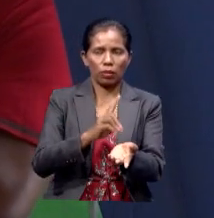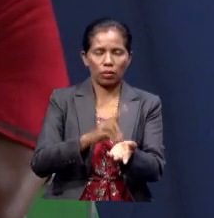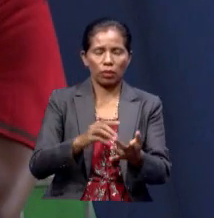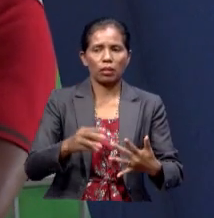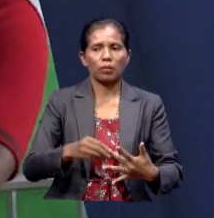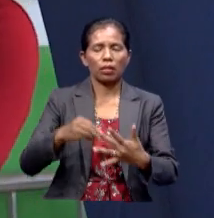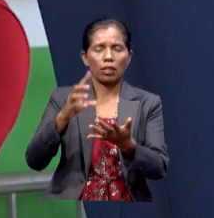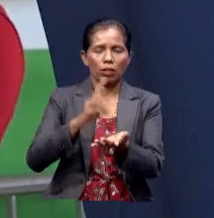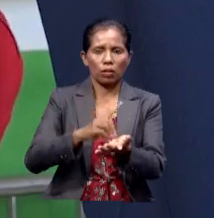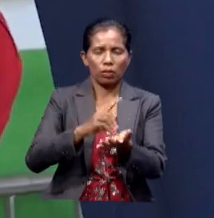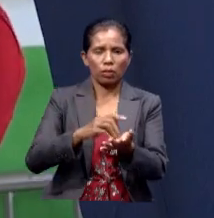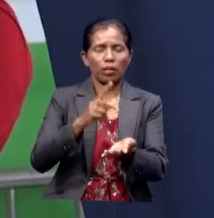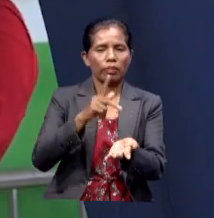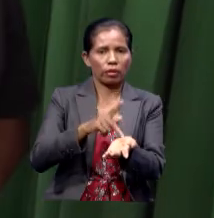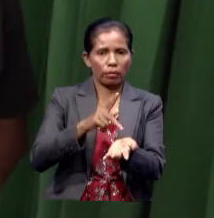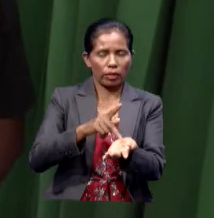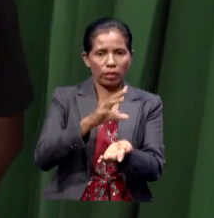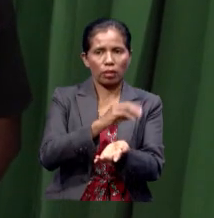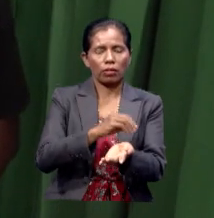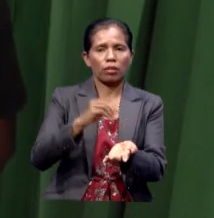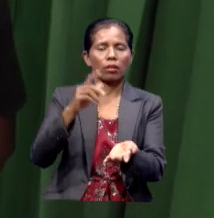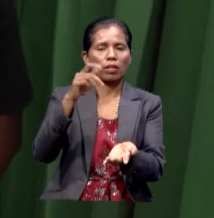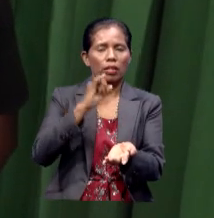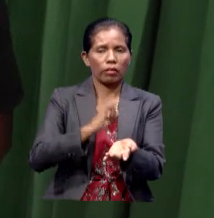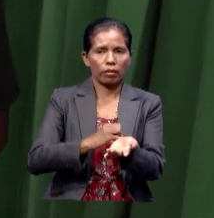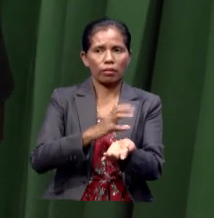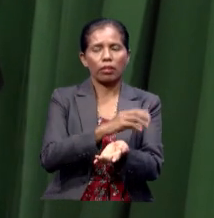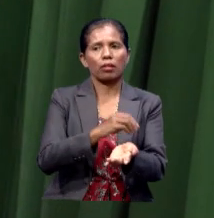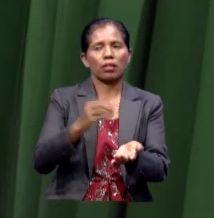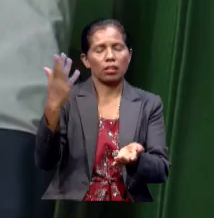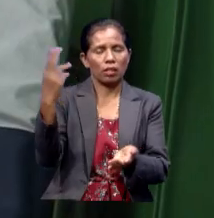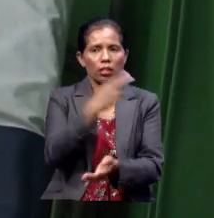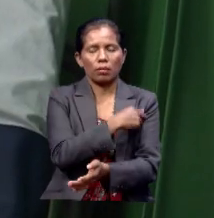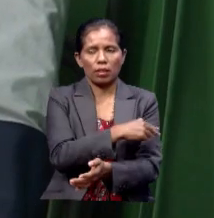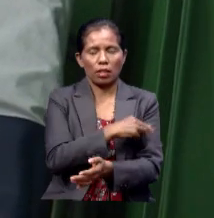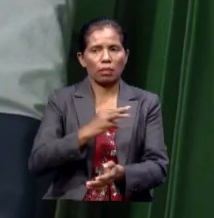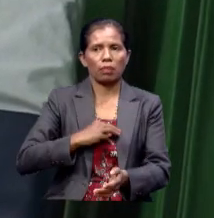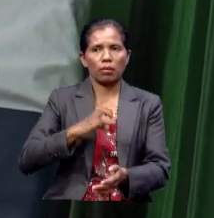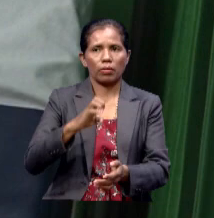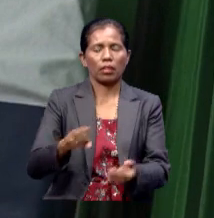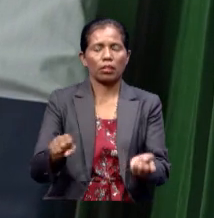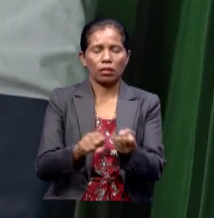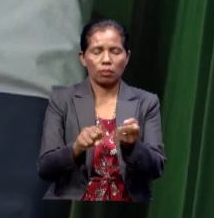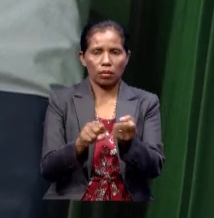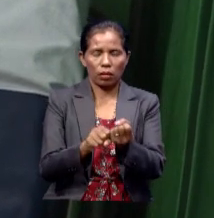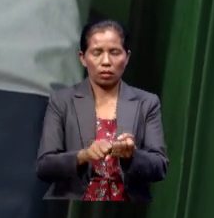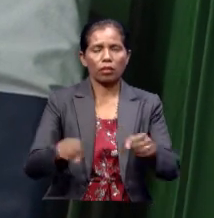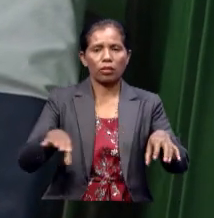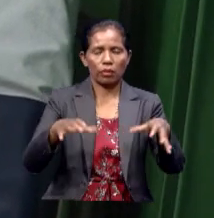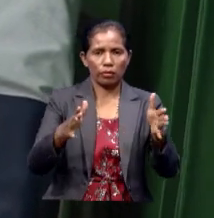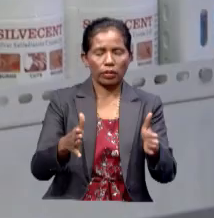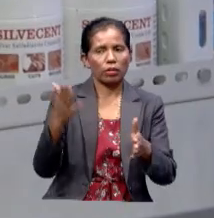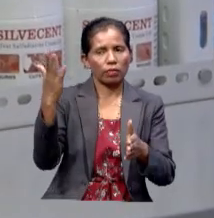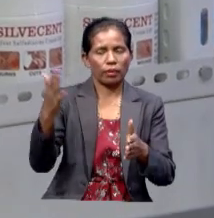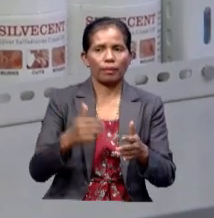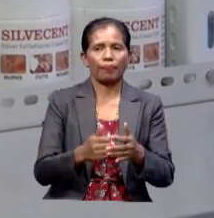médico geral, enfermeiro, parteira no técnico aliando e Hospital Referal Mobisi, o di reforça tan recurso humano nebe iha. Além dene